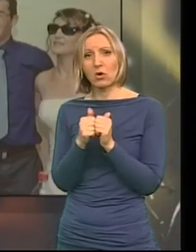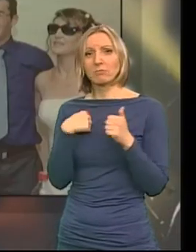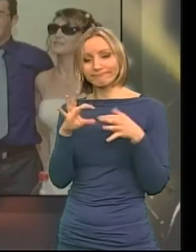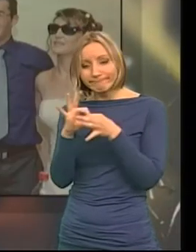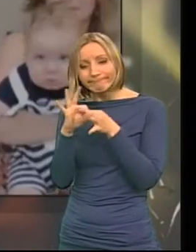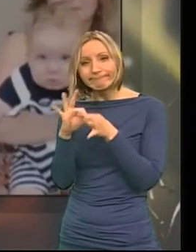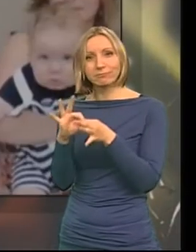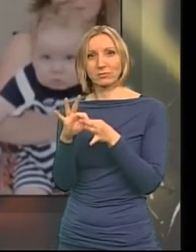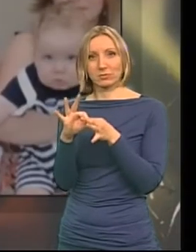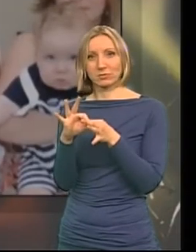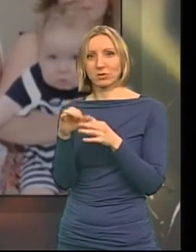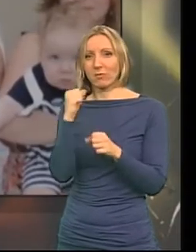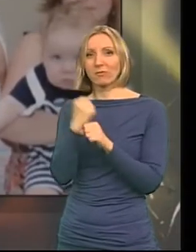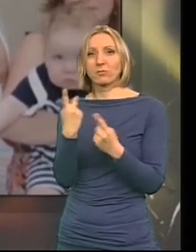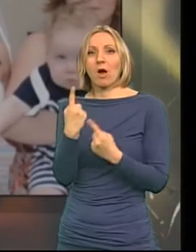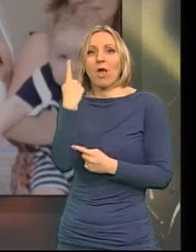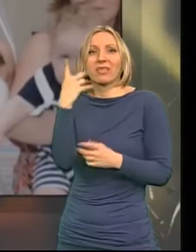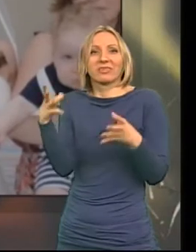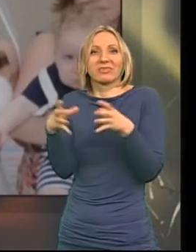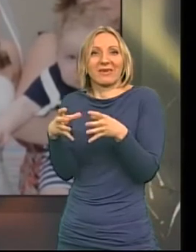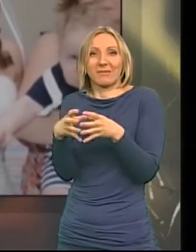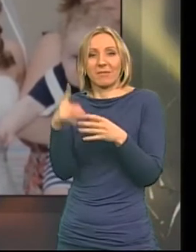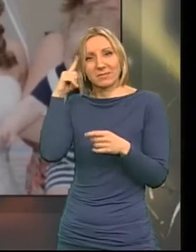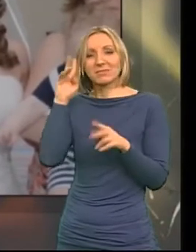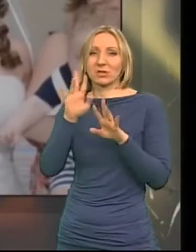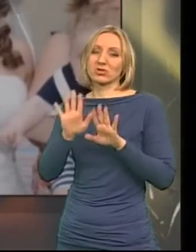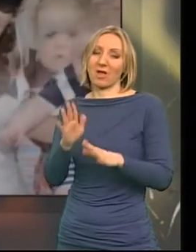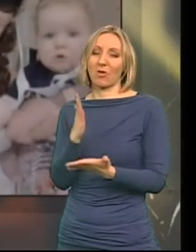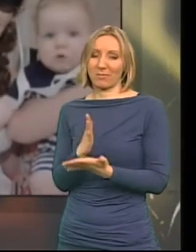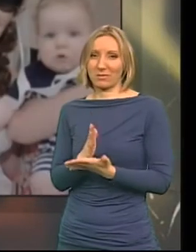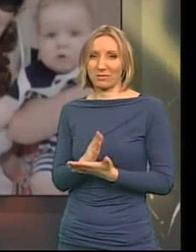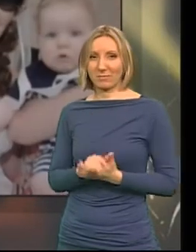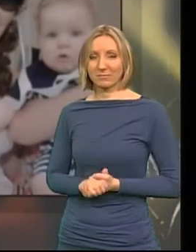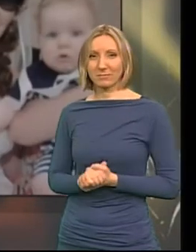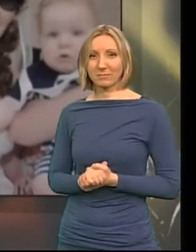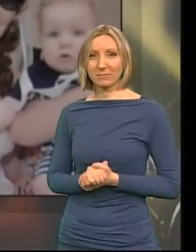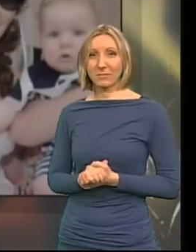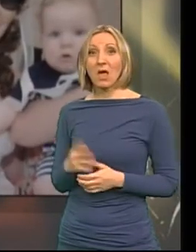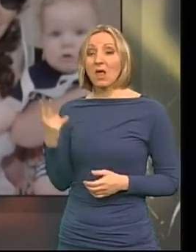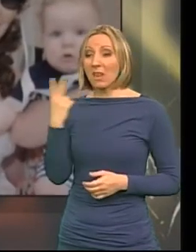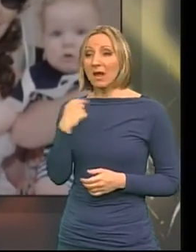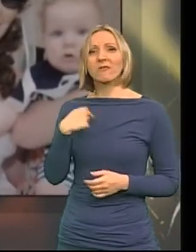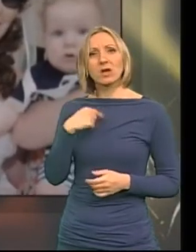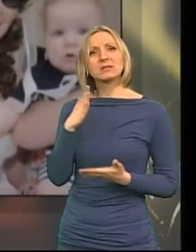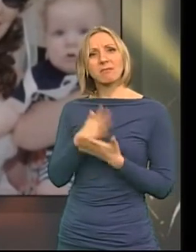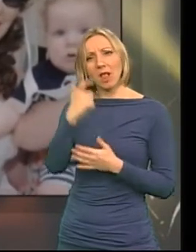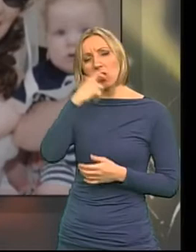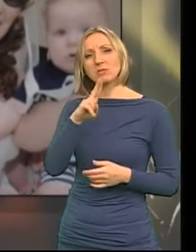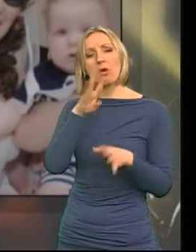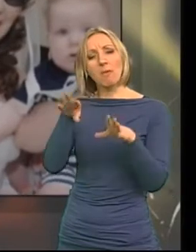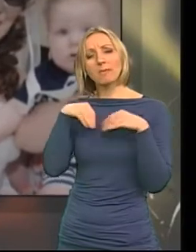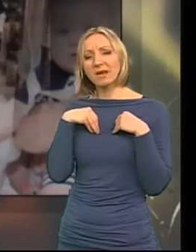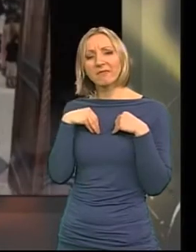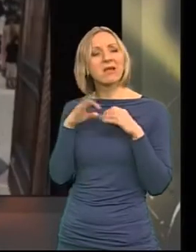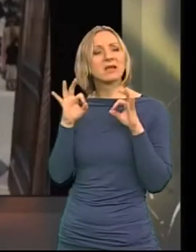udruženi smo i funkcionišemo kao jedan tim i mislim da će tako i ostati. Naravno, ja jesam bila osoba koja prihvata